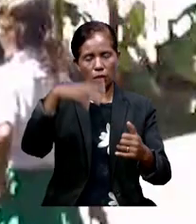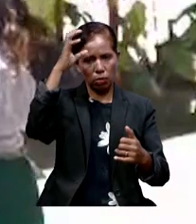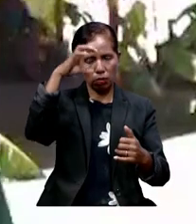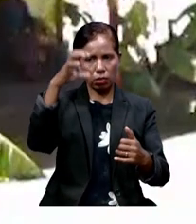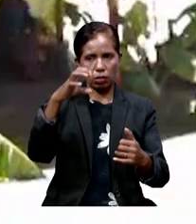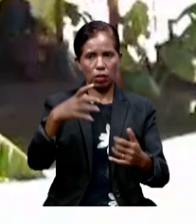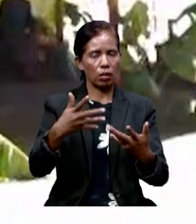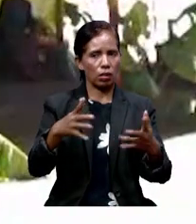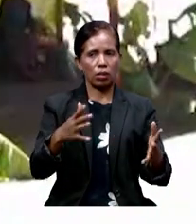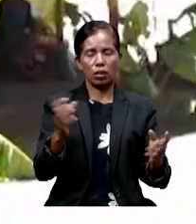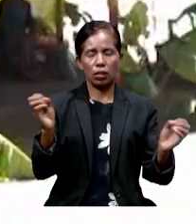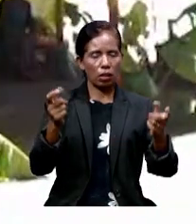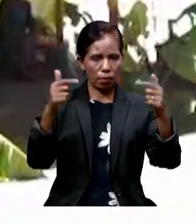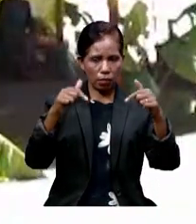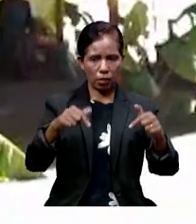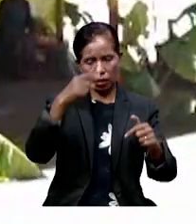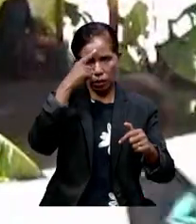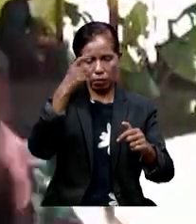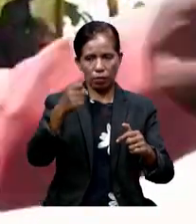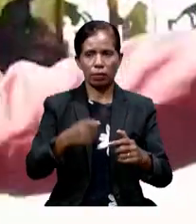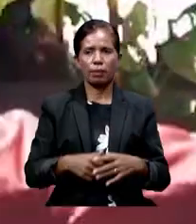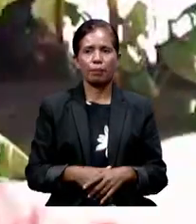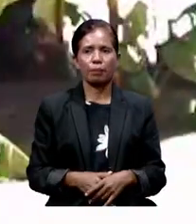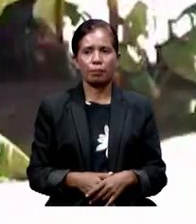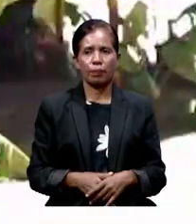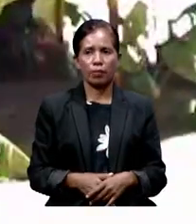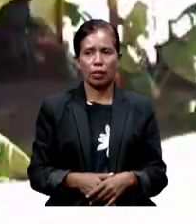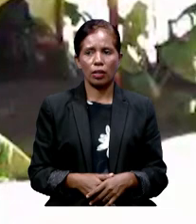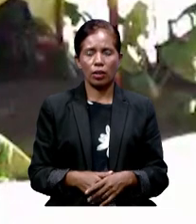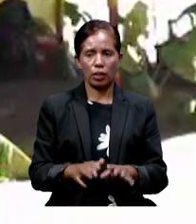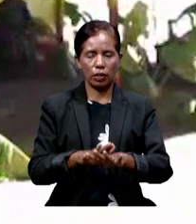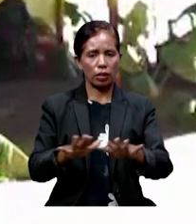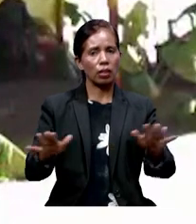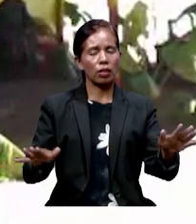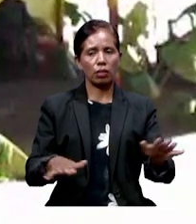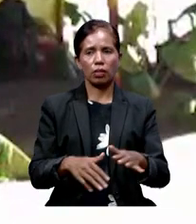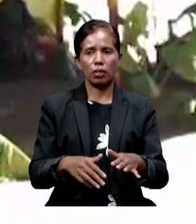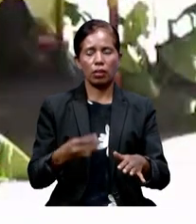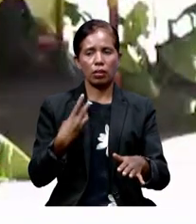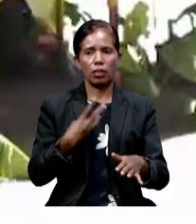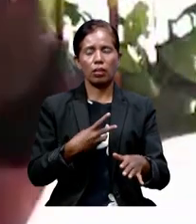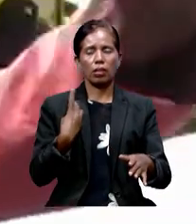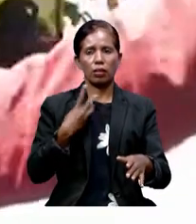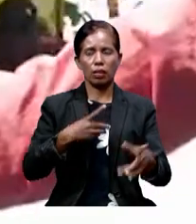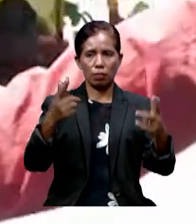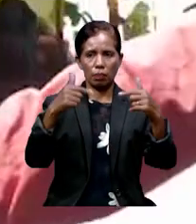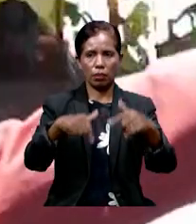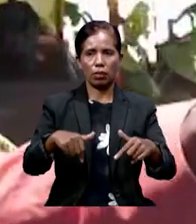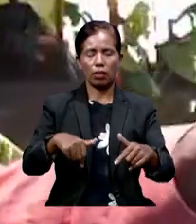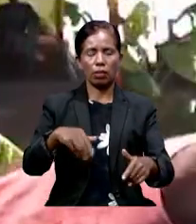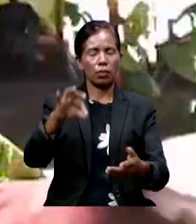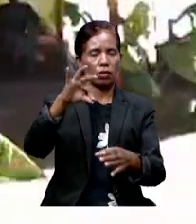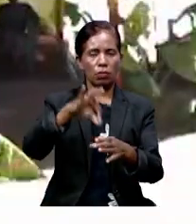tur kidamos silamono hene. Tamane maka parte titu kinene ita kondo bengire te liu tos larane